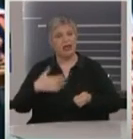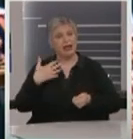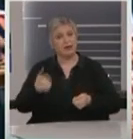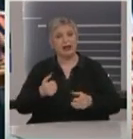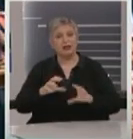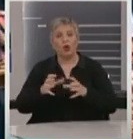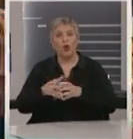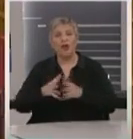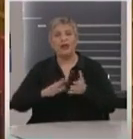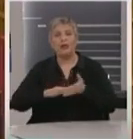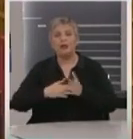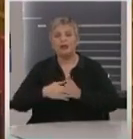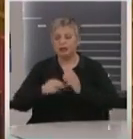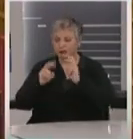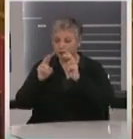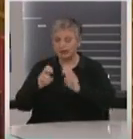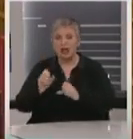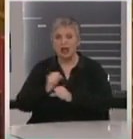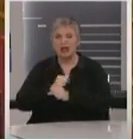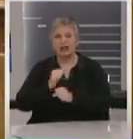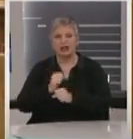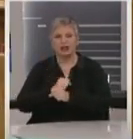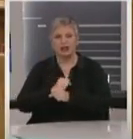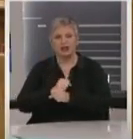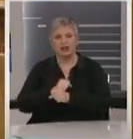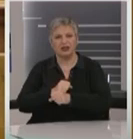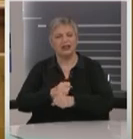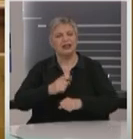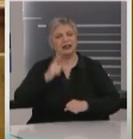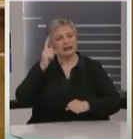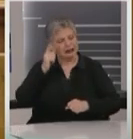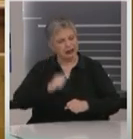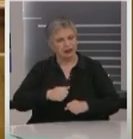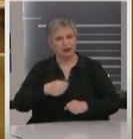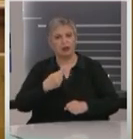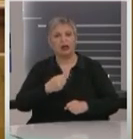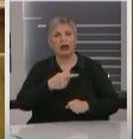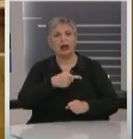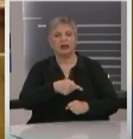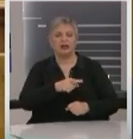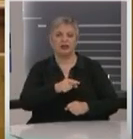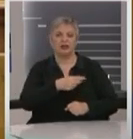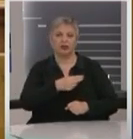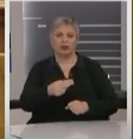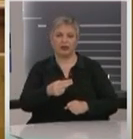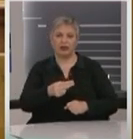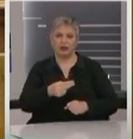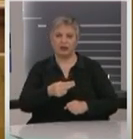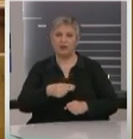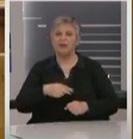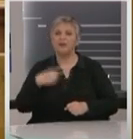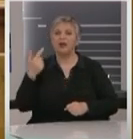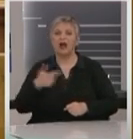εργασίας. Ήταν ανέκδοτα αυτά που υπήρχαν παλιότερα και το γνωρίζουν αυτοί με τους οποίους συζητάτε. Η καταπολέμηση της